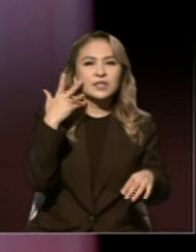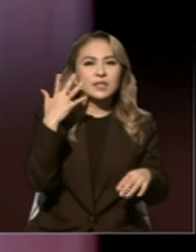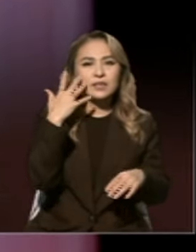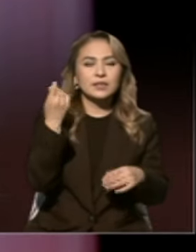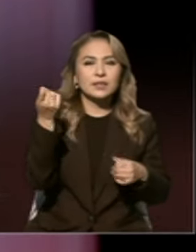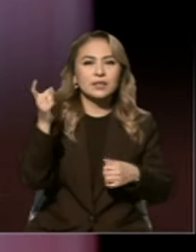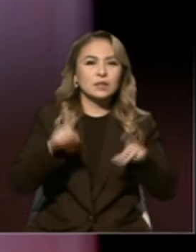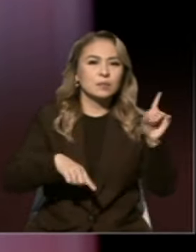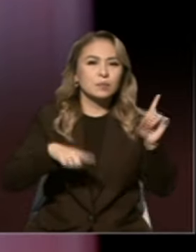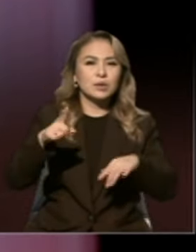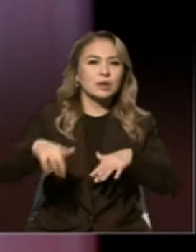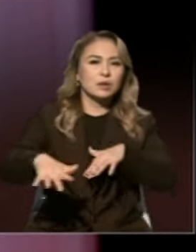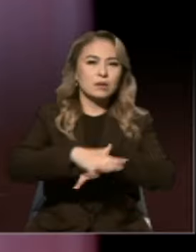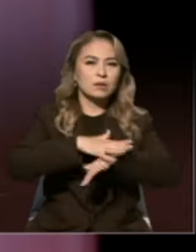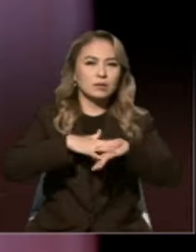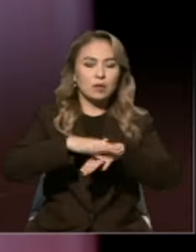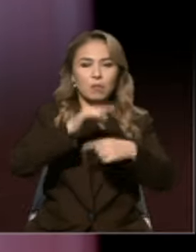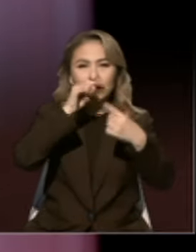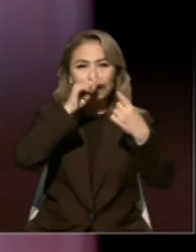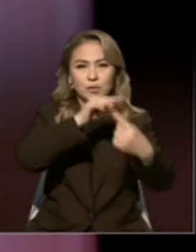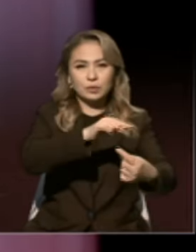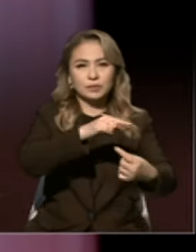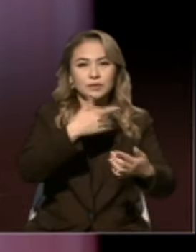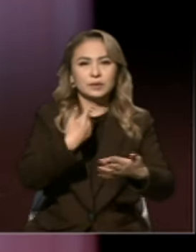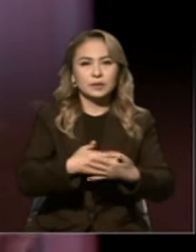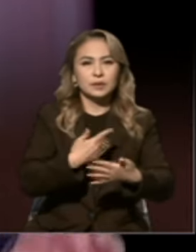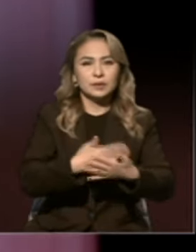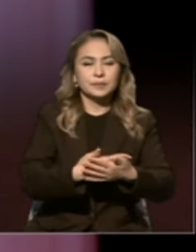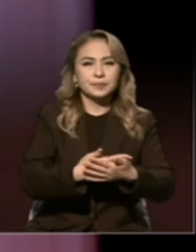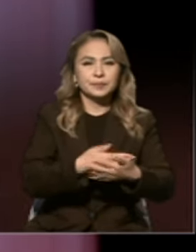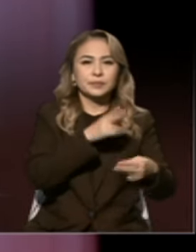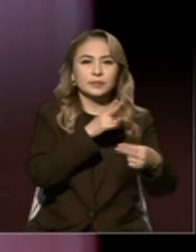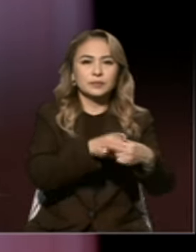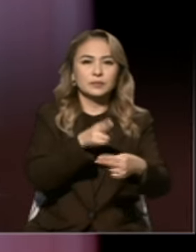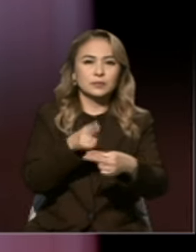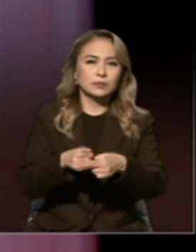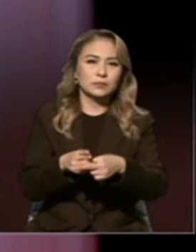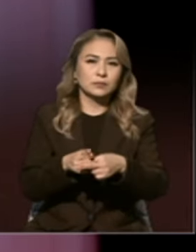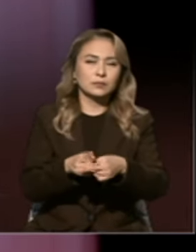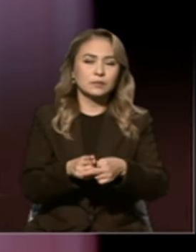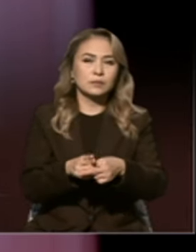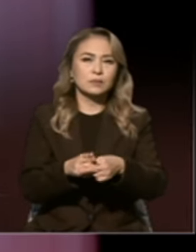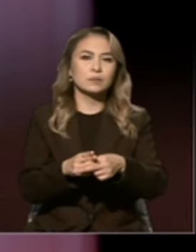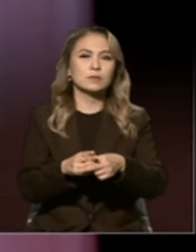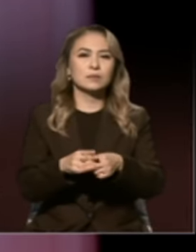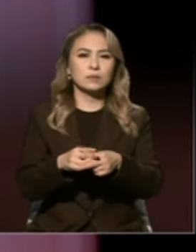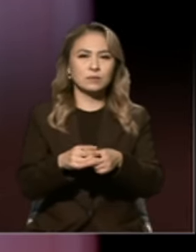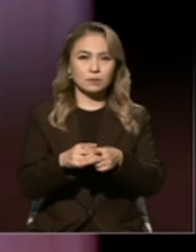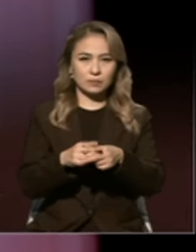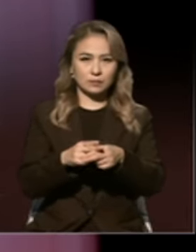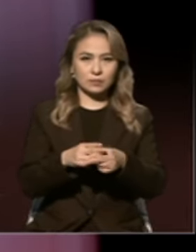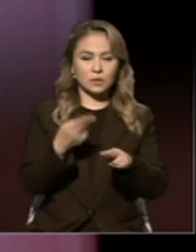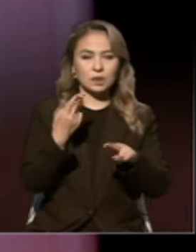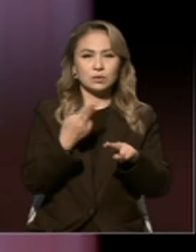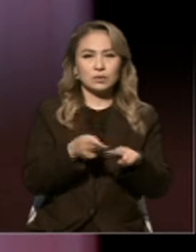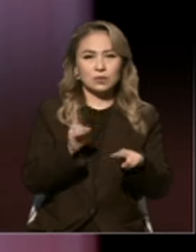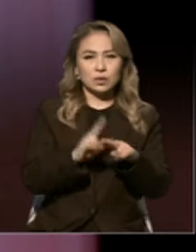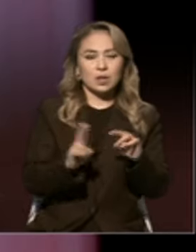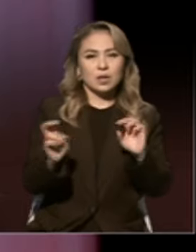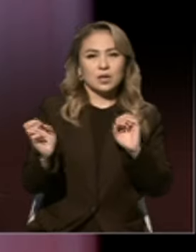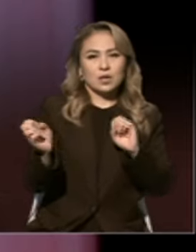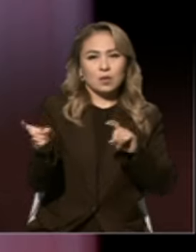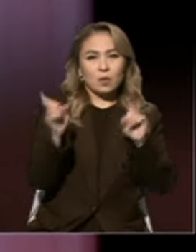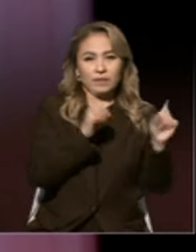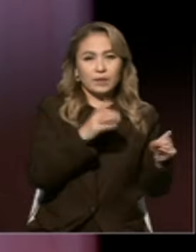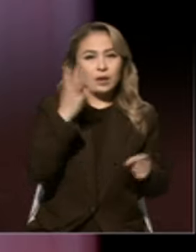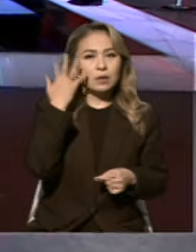кейбір халықтар қарсы дейді, кедергі жасайды дейді. Сондықтан да бұндай эвакуация